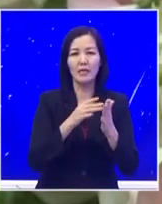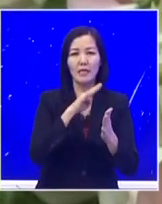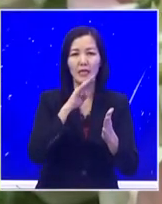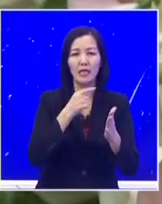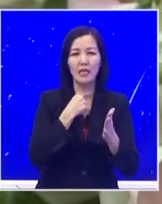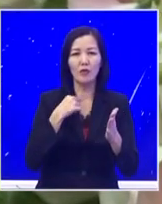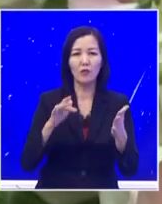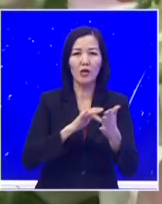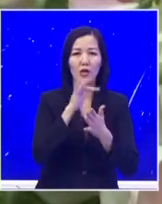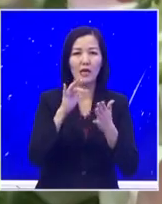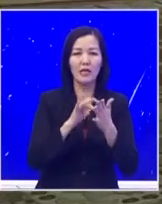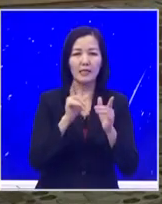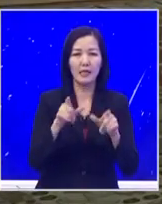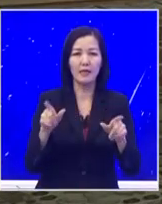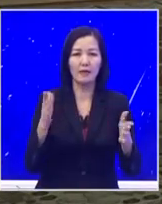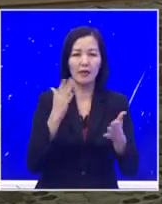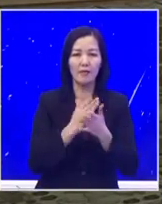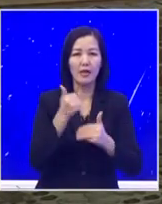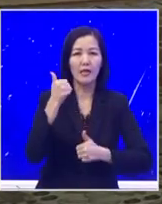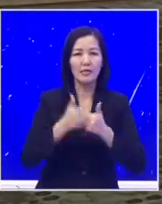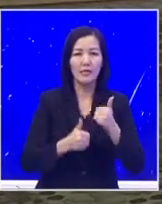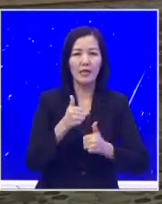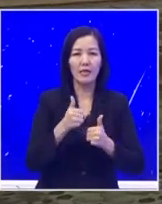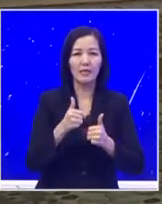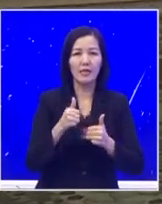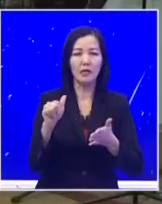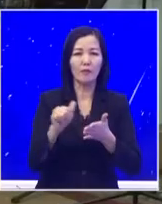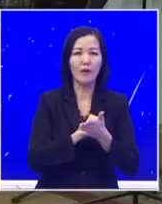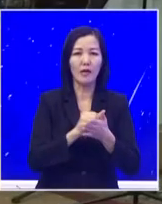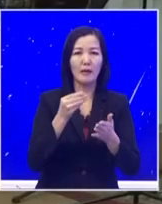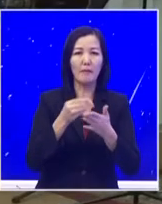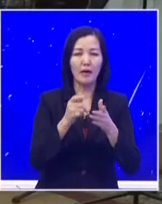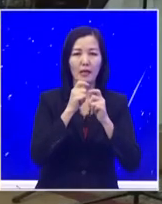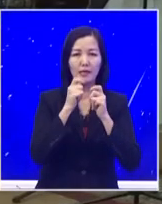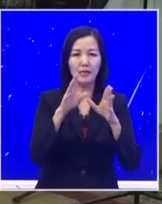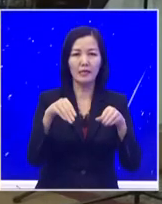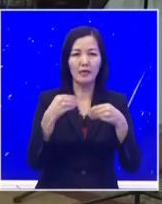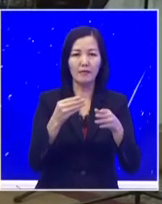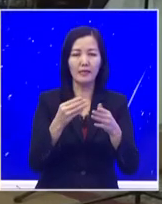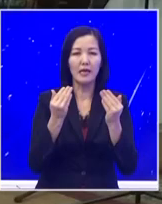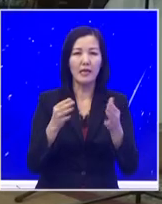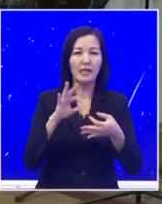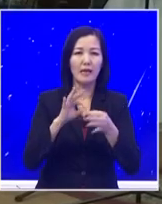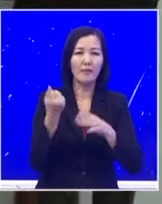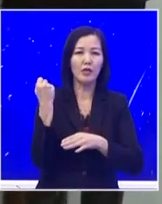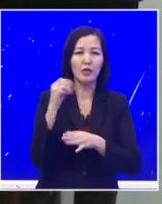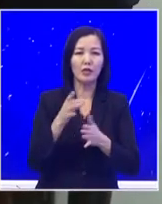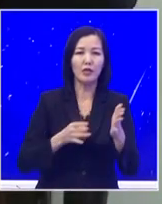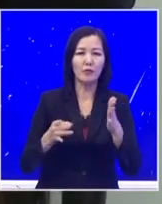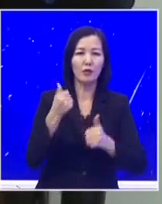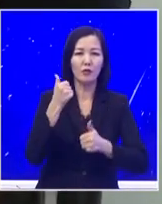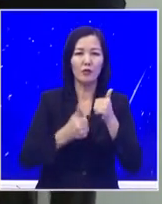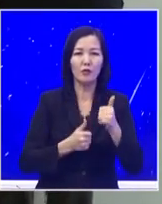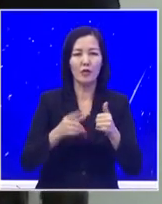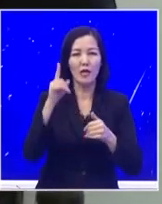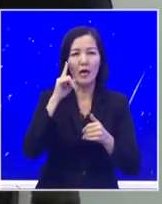Талдықорған қаласының үміткерлері бар. Сайыс жүлдегерлеріне арнайы дипломдар мен бағалы сыйлықтар табысталды. Енді олимпиада жеңімпаздары